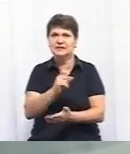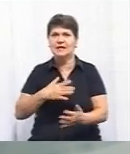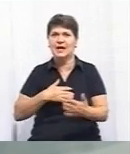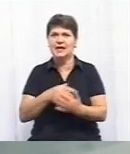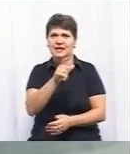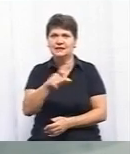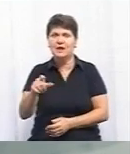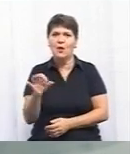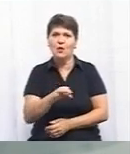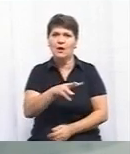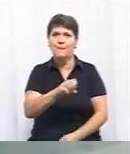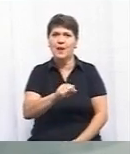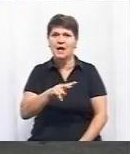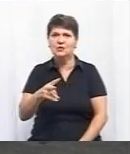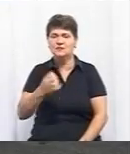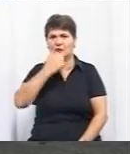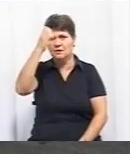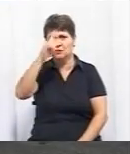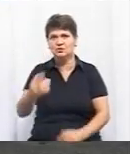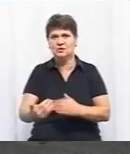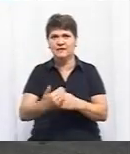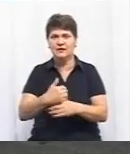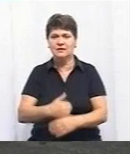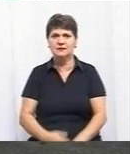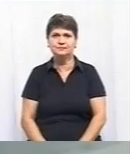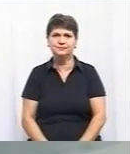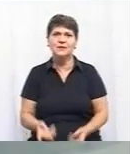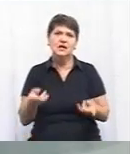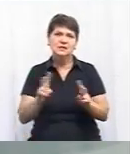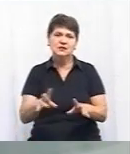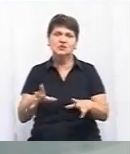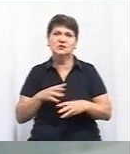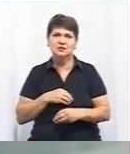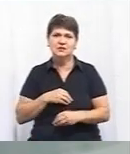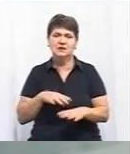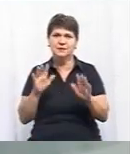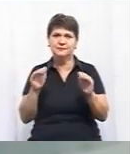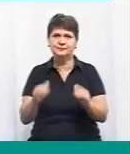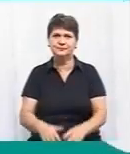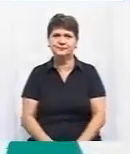ініціаторкою Ольгою Маліновською. Дякую, що завітали. Залишайтеся разом із Суспільним.